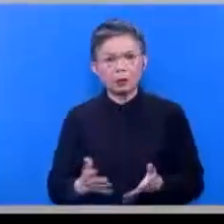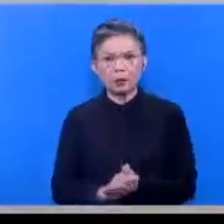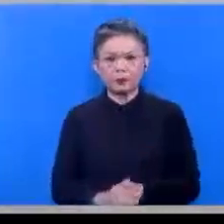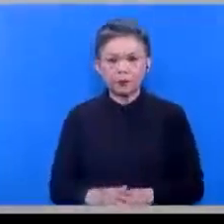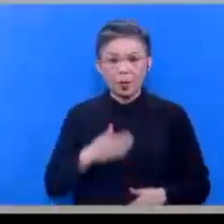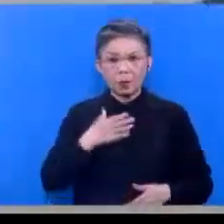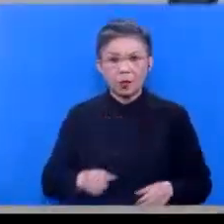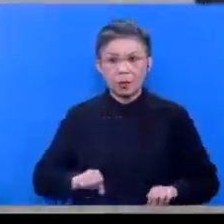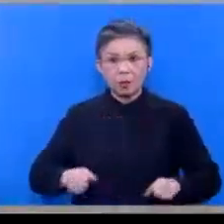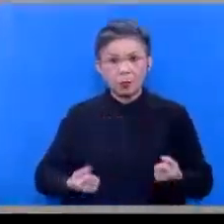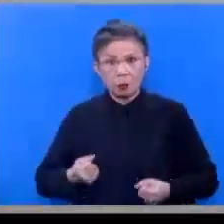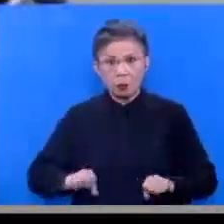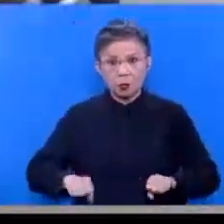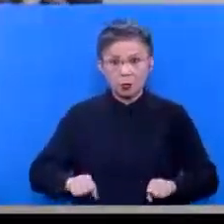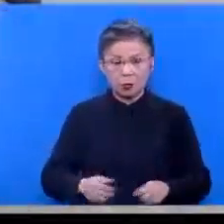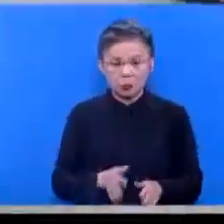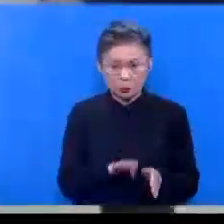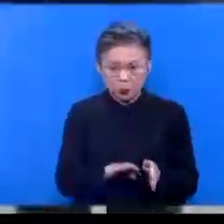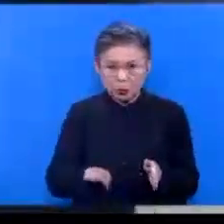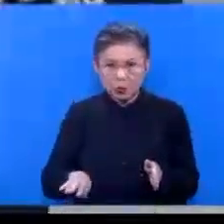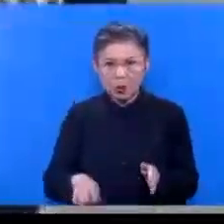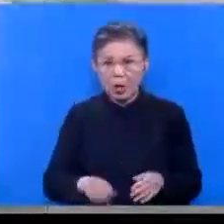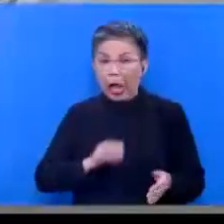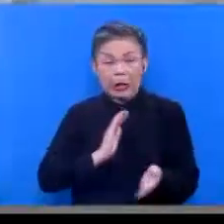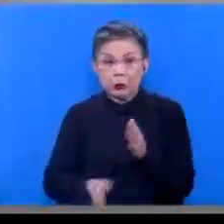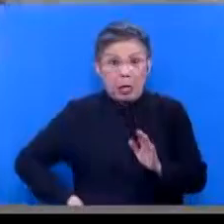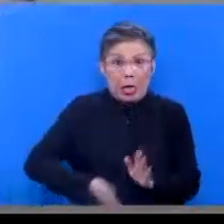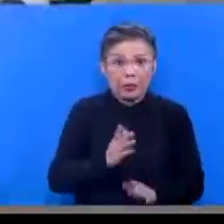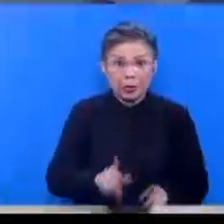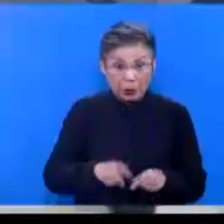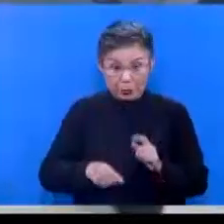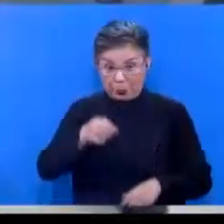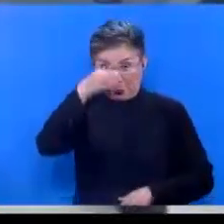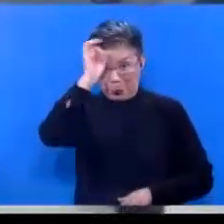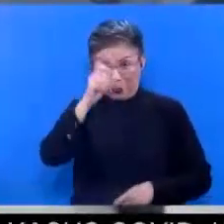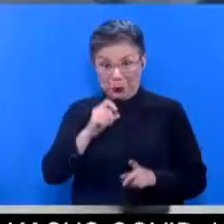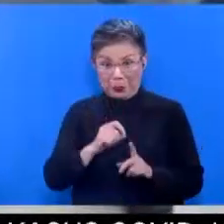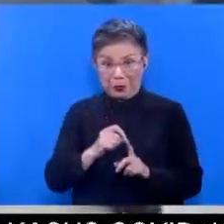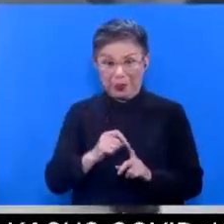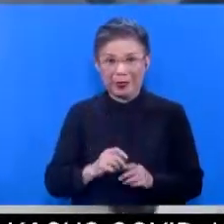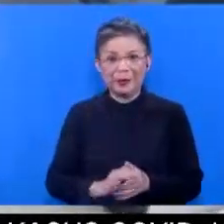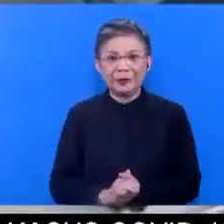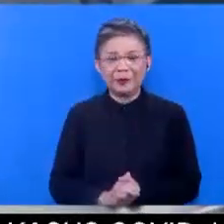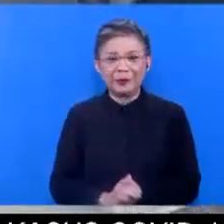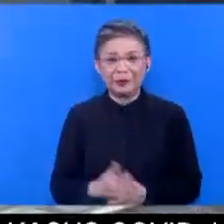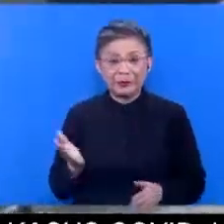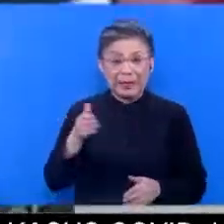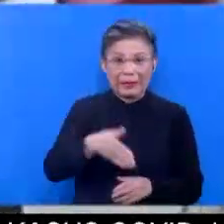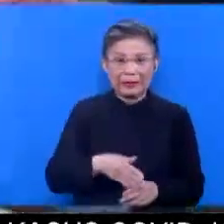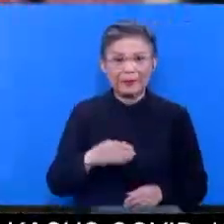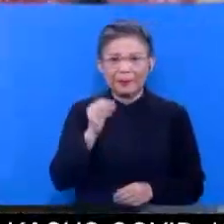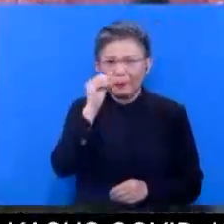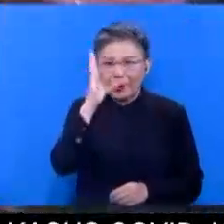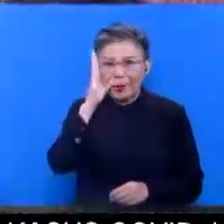Sejumlah pemilik kendaraan yang parkir sembarangan langsung tancap gas ketika mengetahui kedatangan petugas Sudin Perhubungan Jakarta Barat Selasa